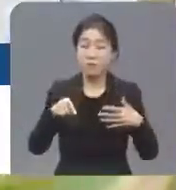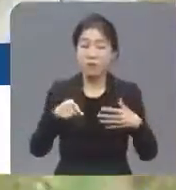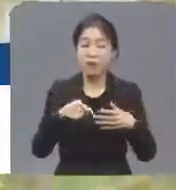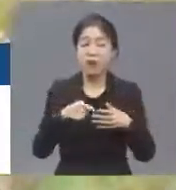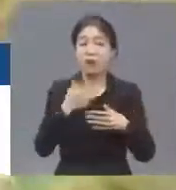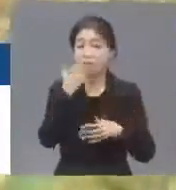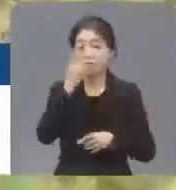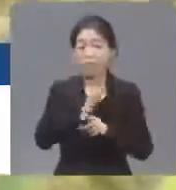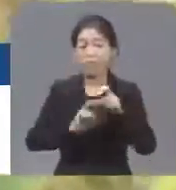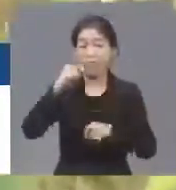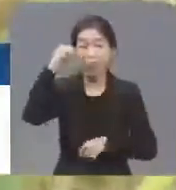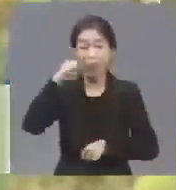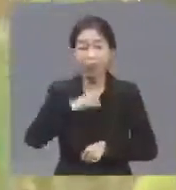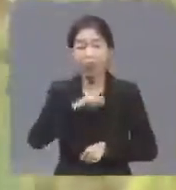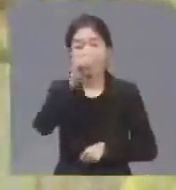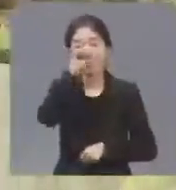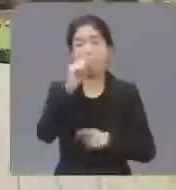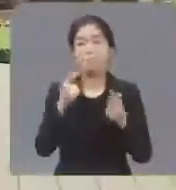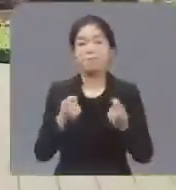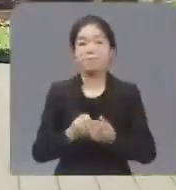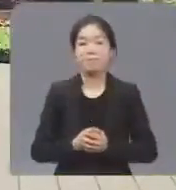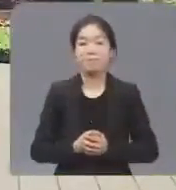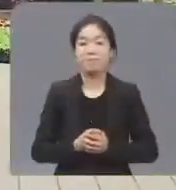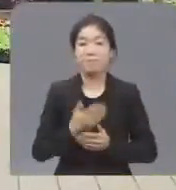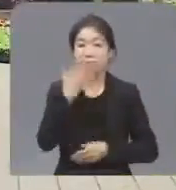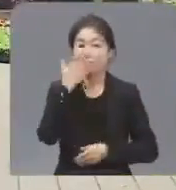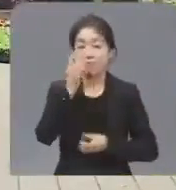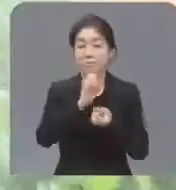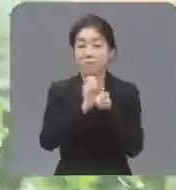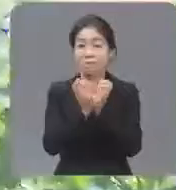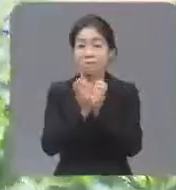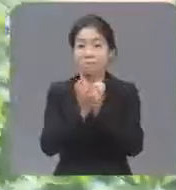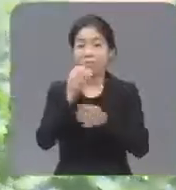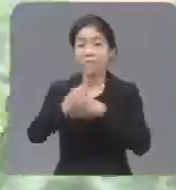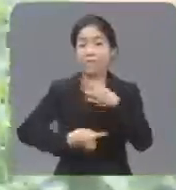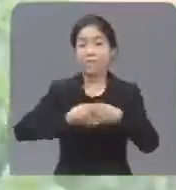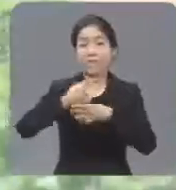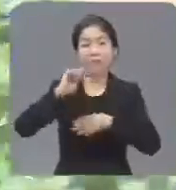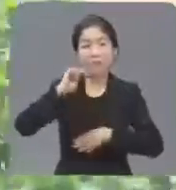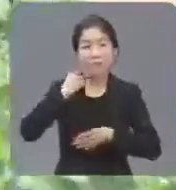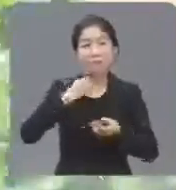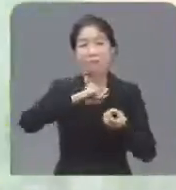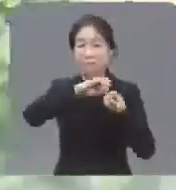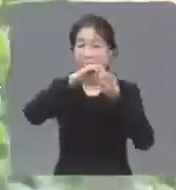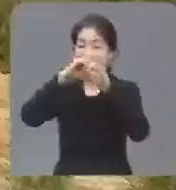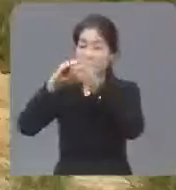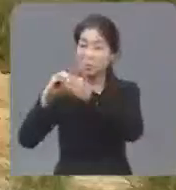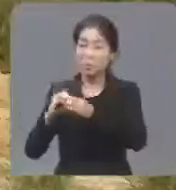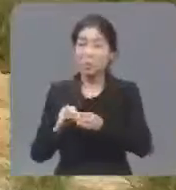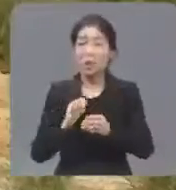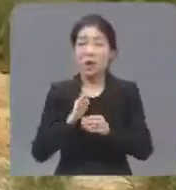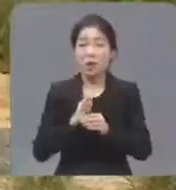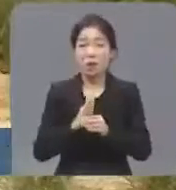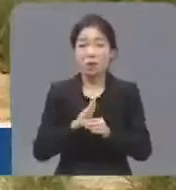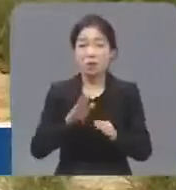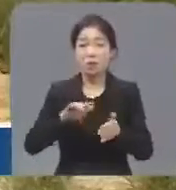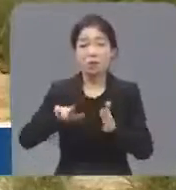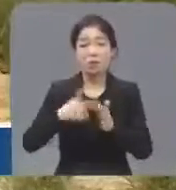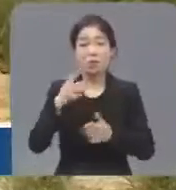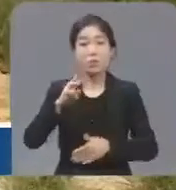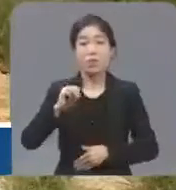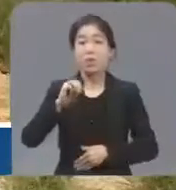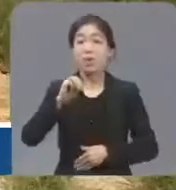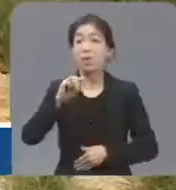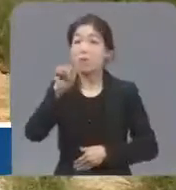더 느낄 수 있어서 좋았던 것 같습니다. 순천만 정원도 가을 단장이 한창입니다. 이곳 600제곱미터